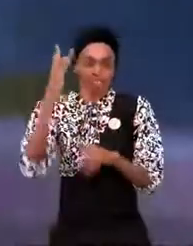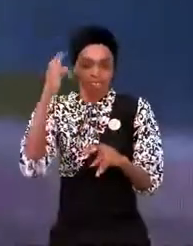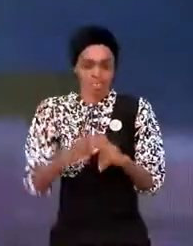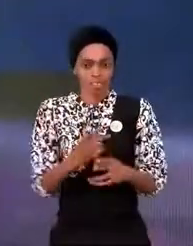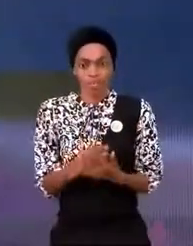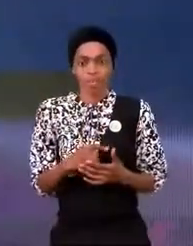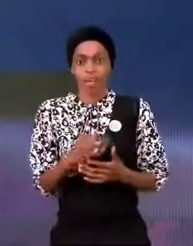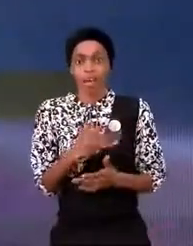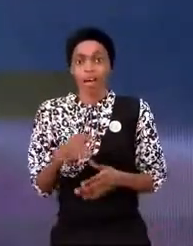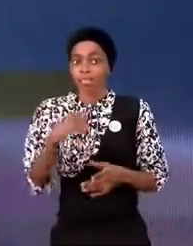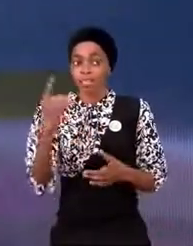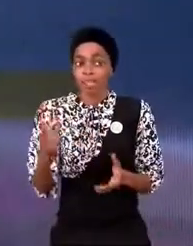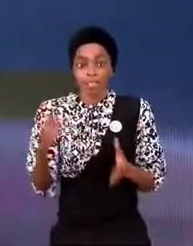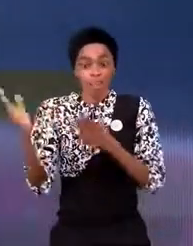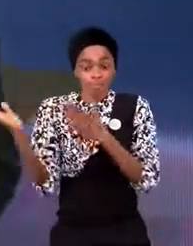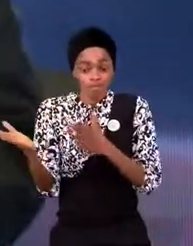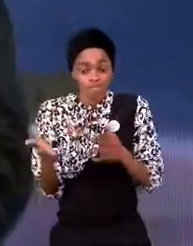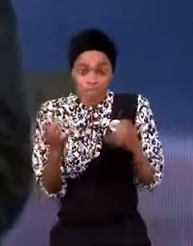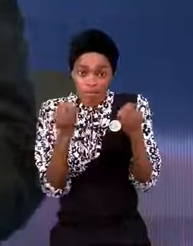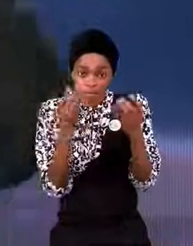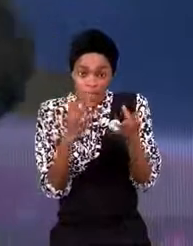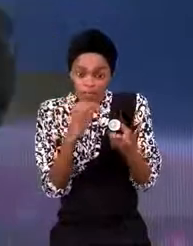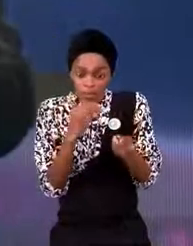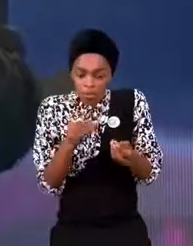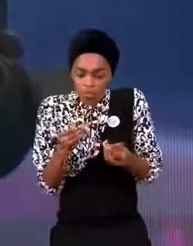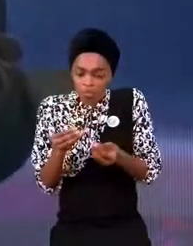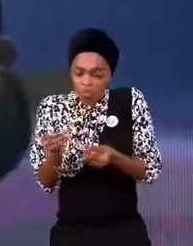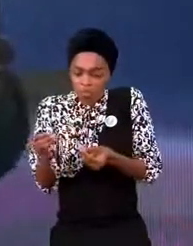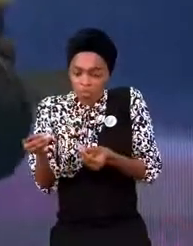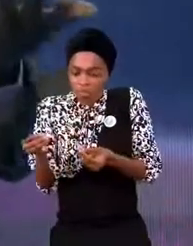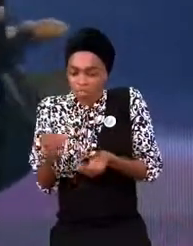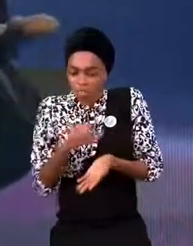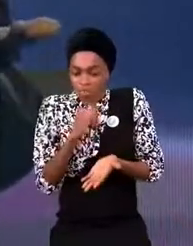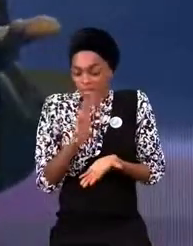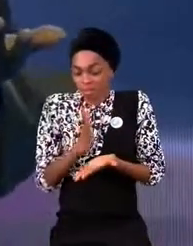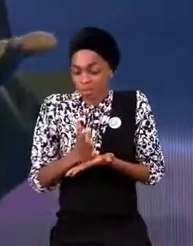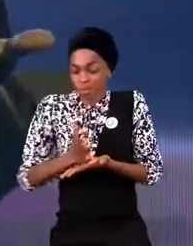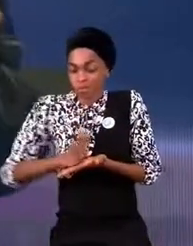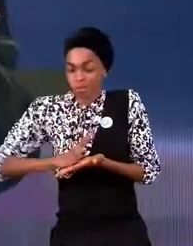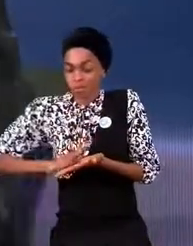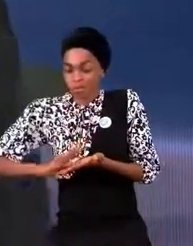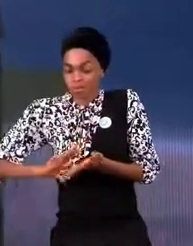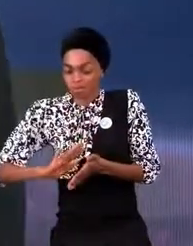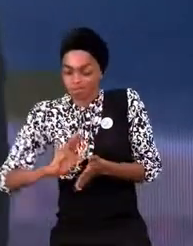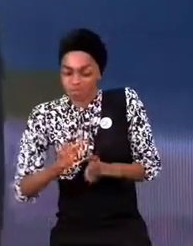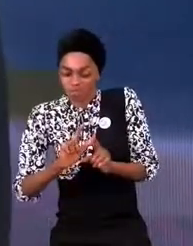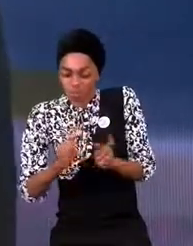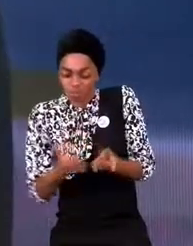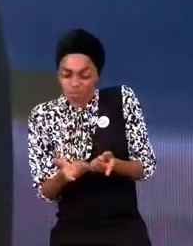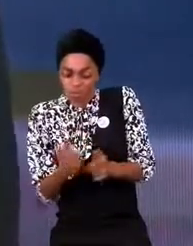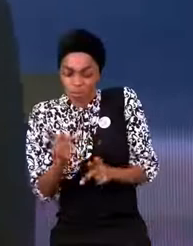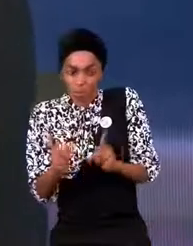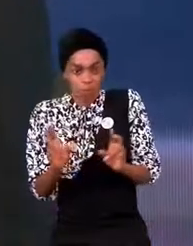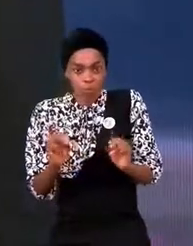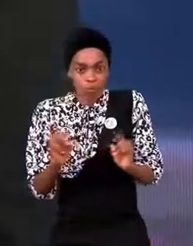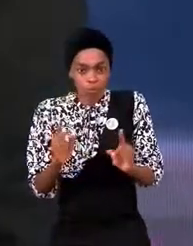par un petit nombre, beaucoup de fils, par des gens locaux là-bas, partout. Il veut conduire